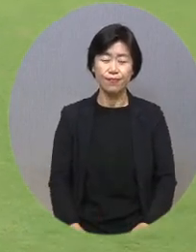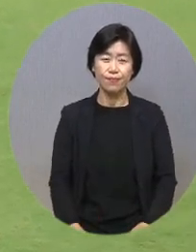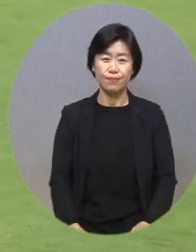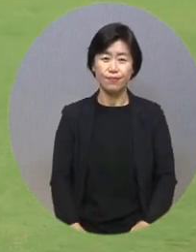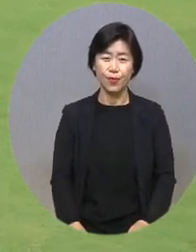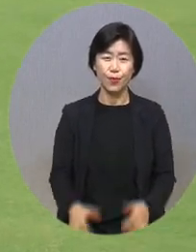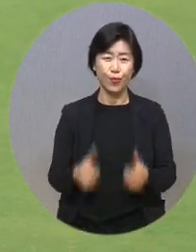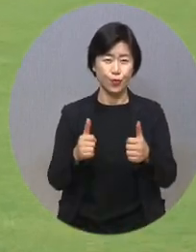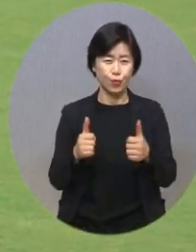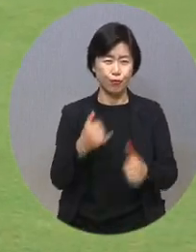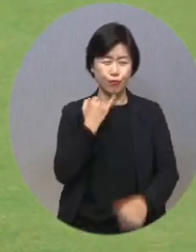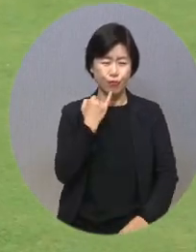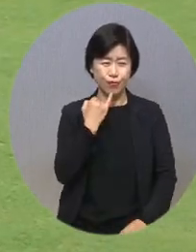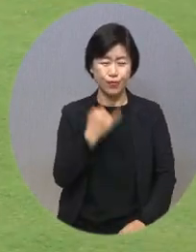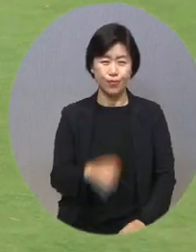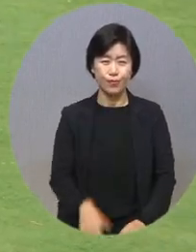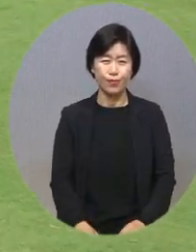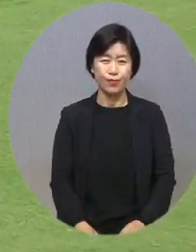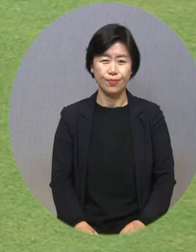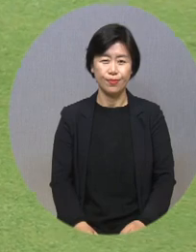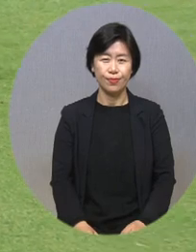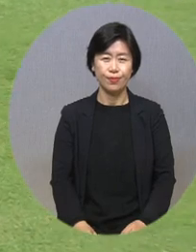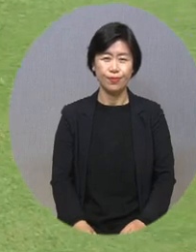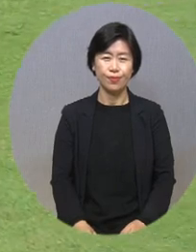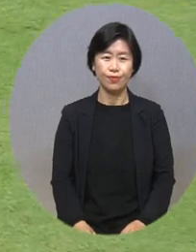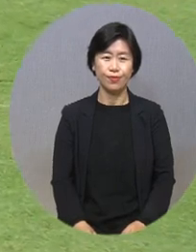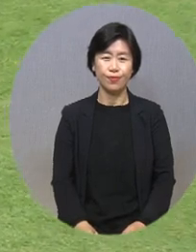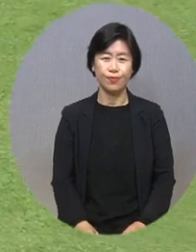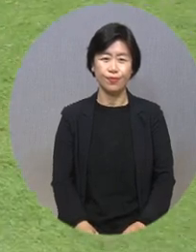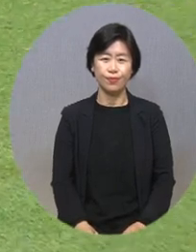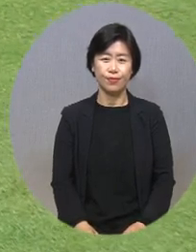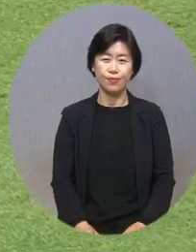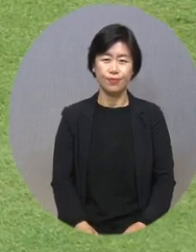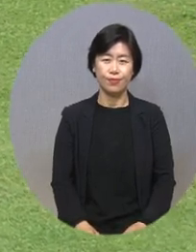어, 좋다. 버디, 버디, 버디. 와, 다 붙었어.